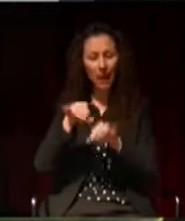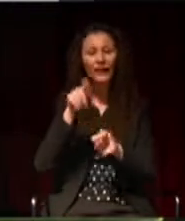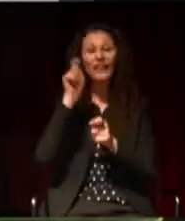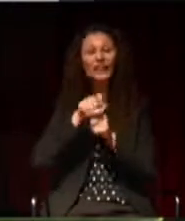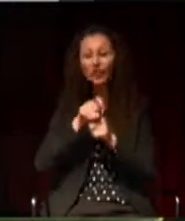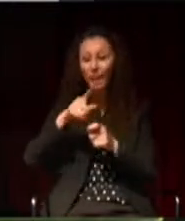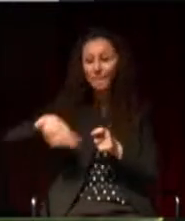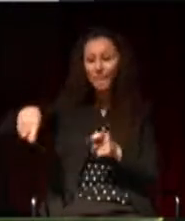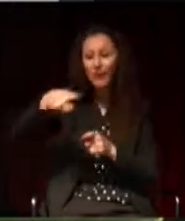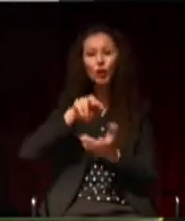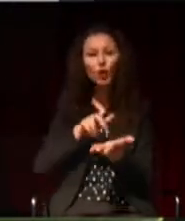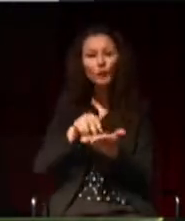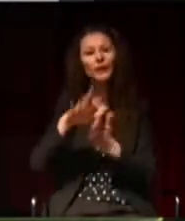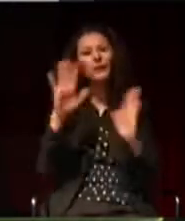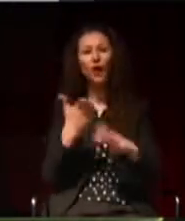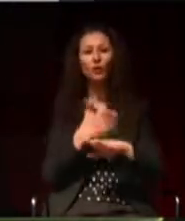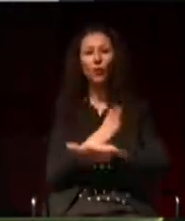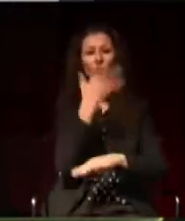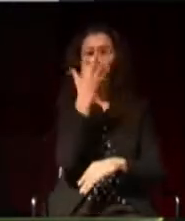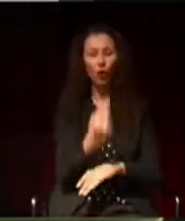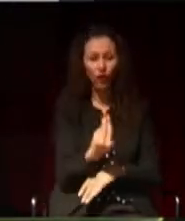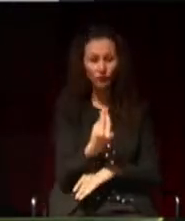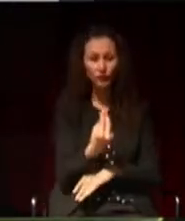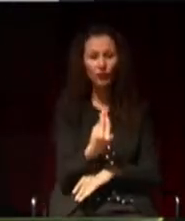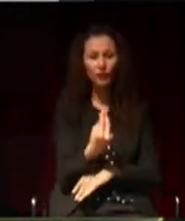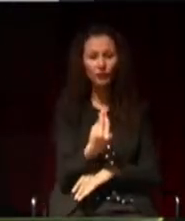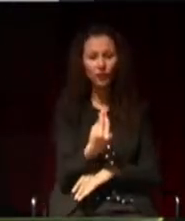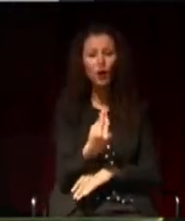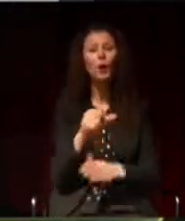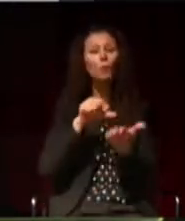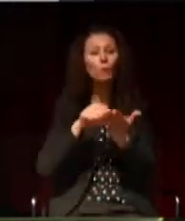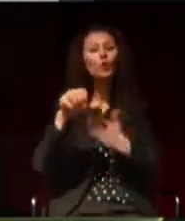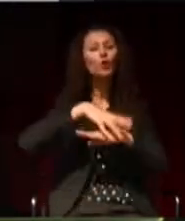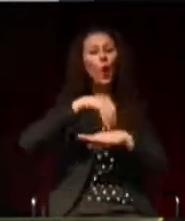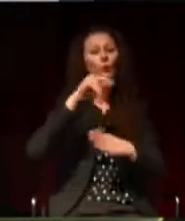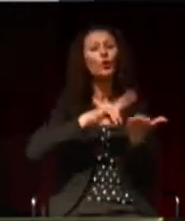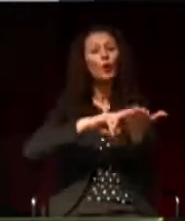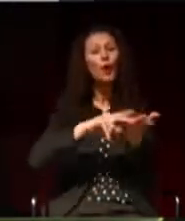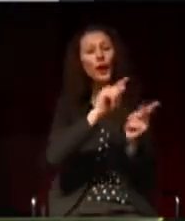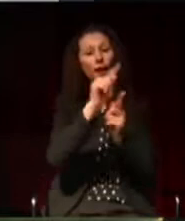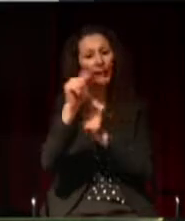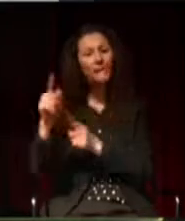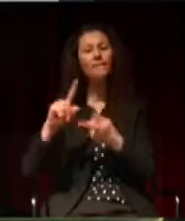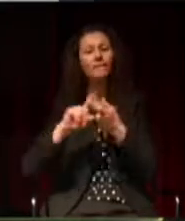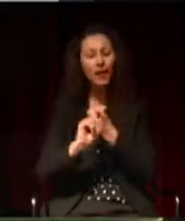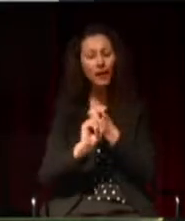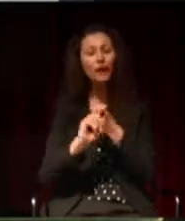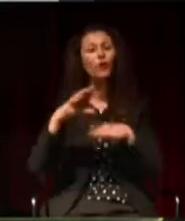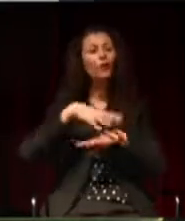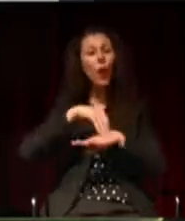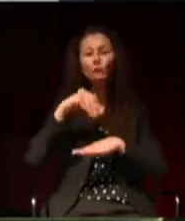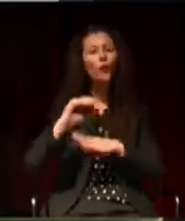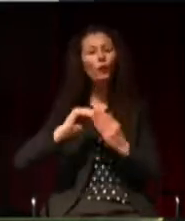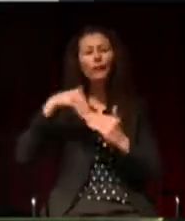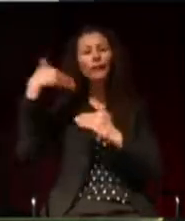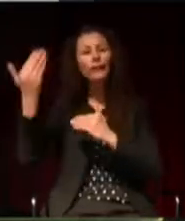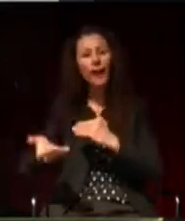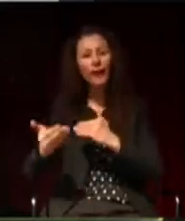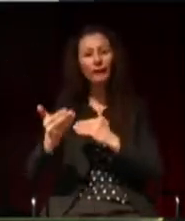işlemlerin yürütülmesinin daha doğru olacağına bütün komisyon üyeleri ve komisyondaki